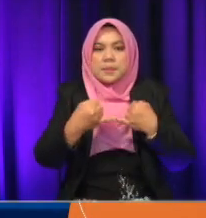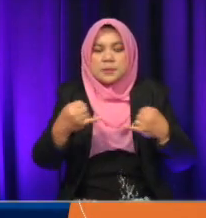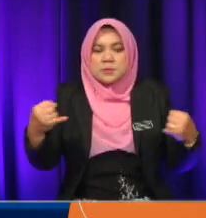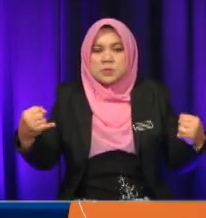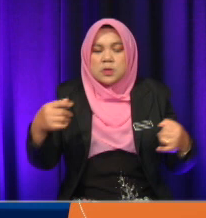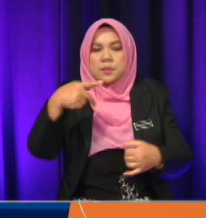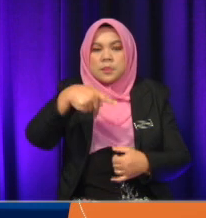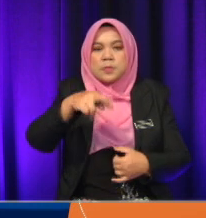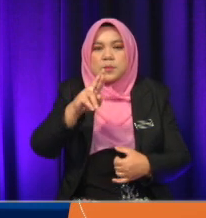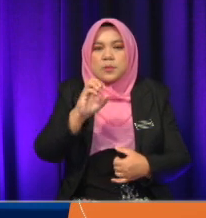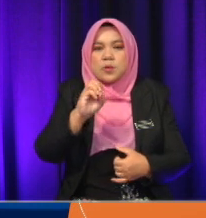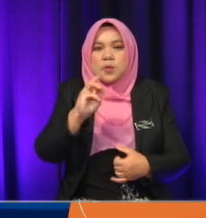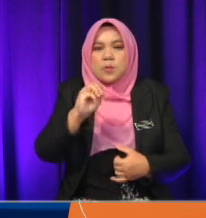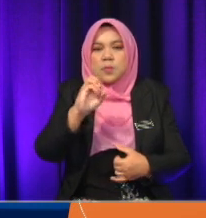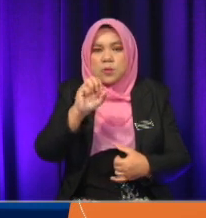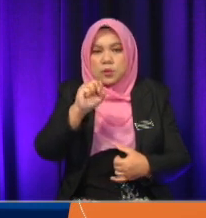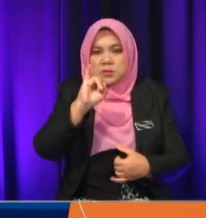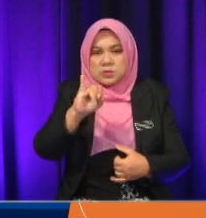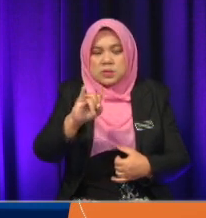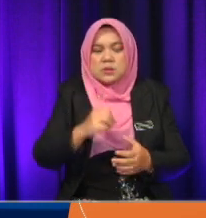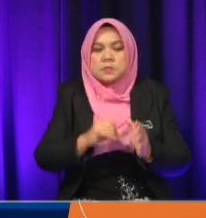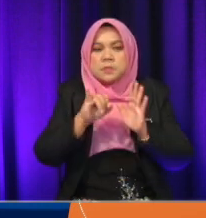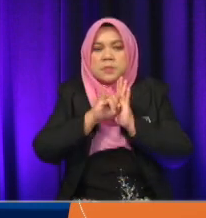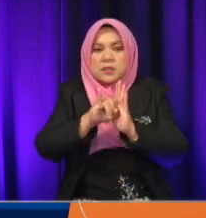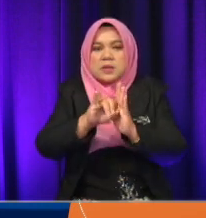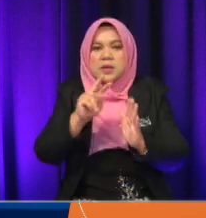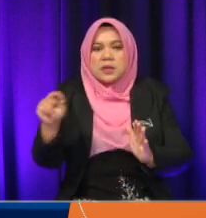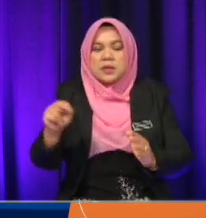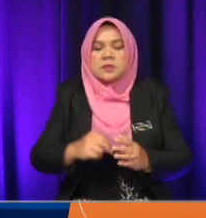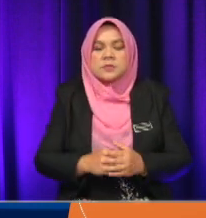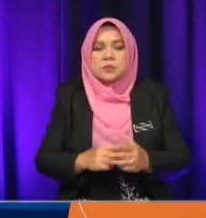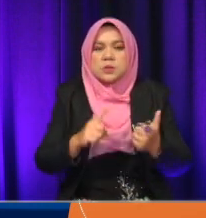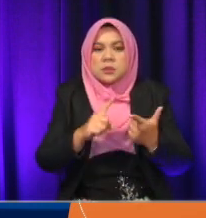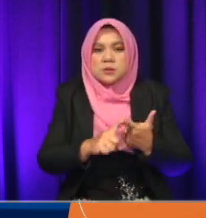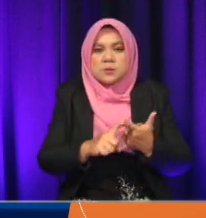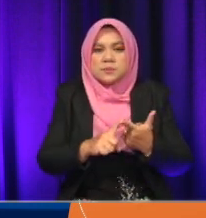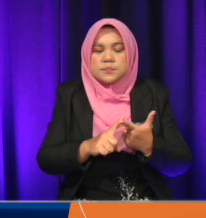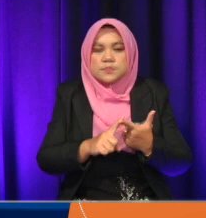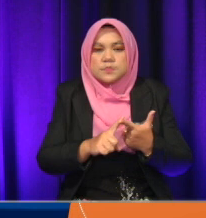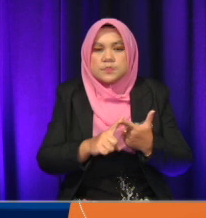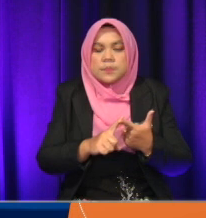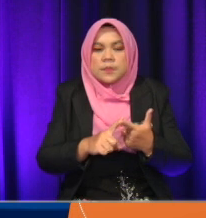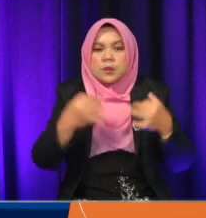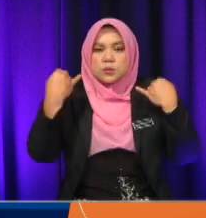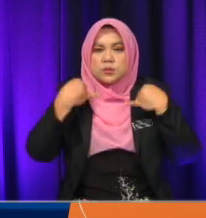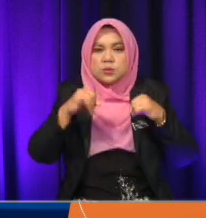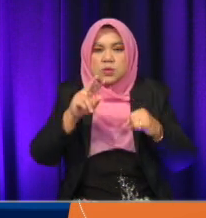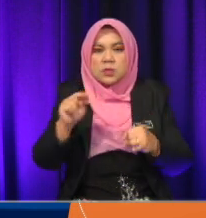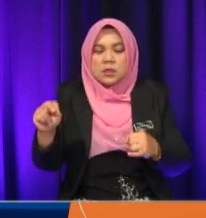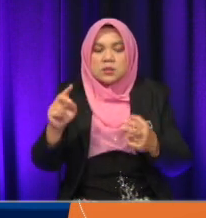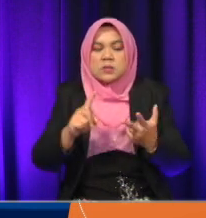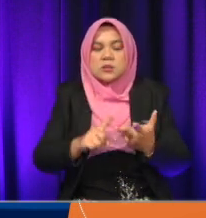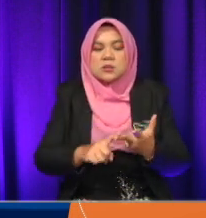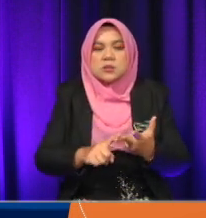promosi, iaitu yang pertama, Syafiqah, ya, cikgu, pengiklanan. Okey, yang kedua, promosi jualan.